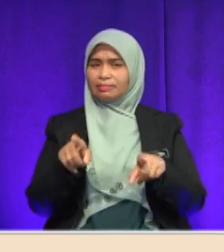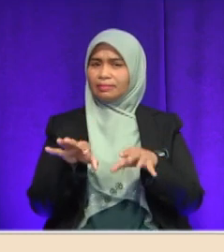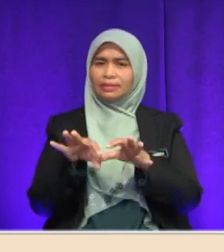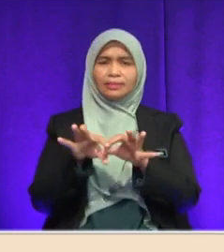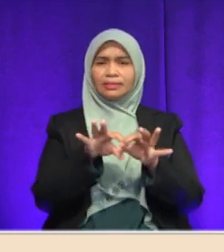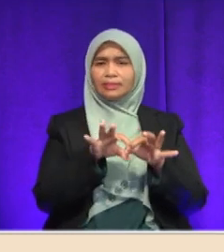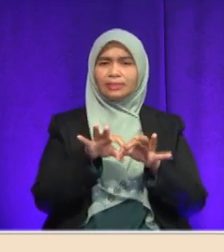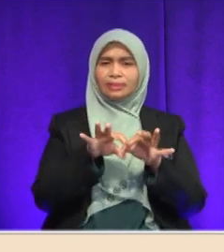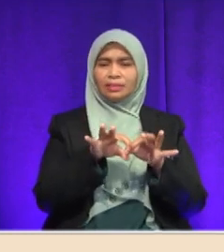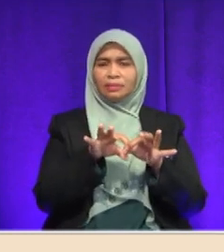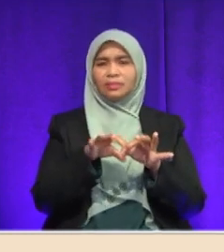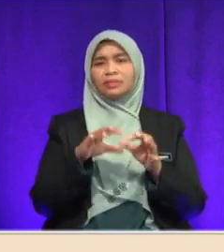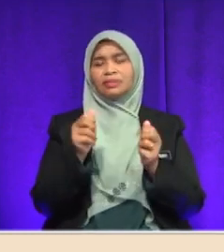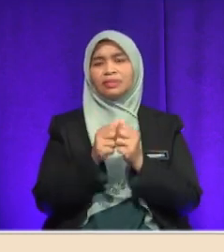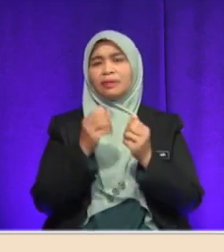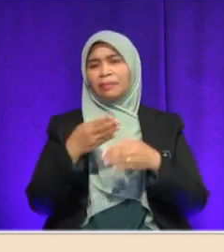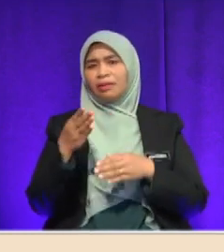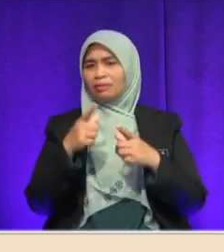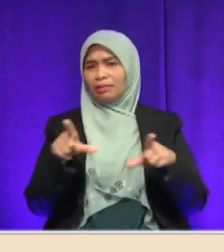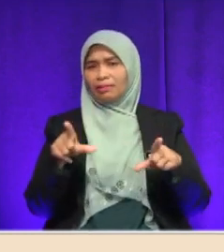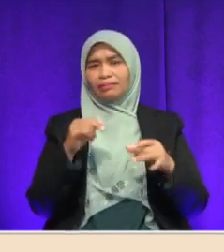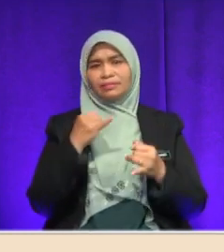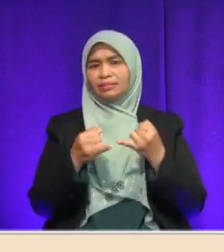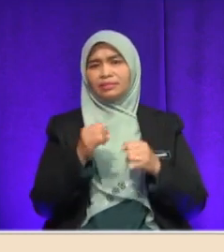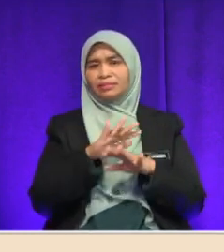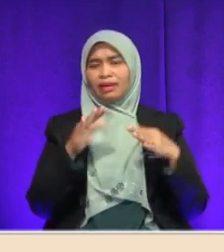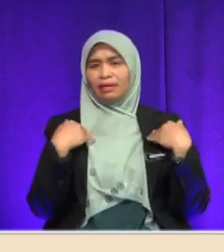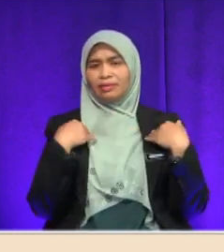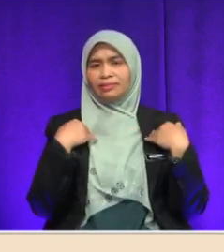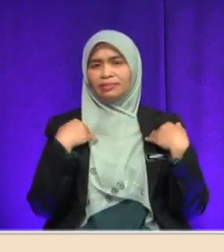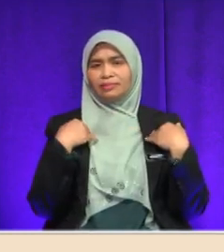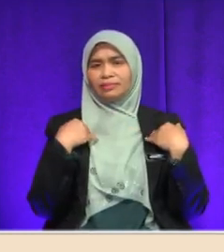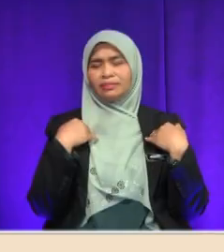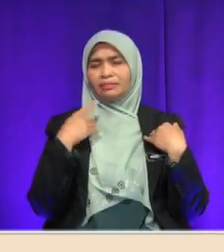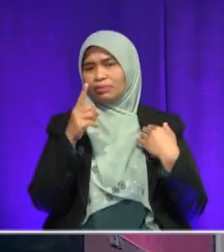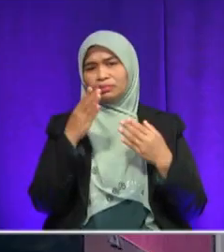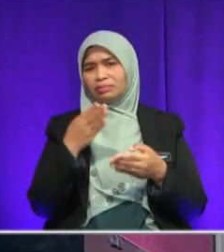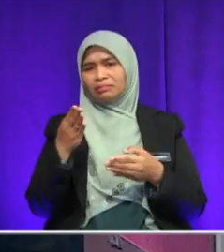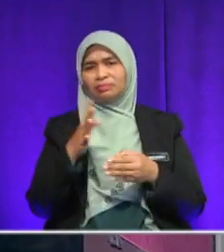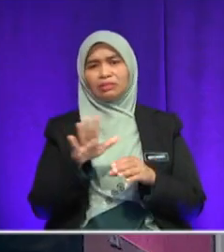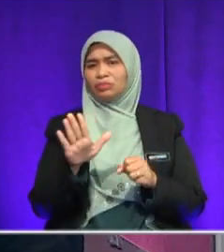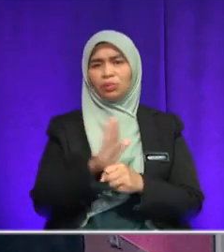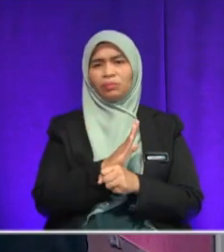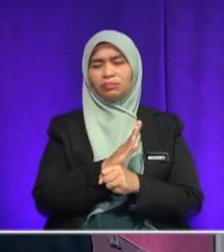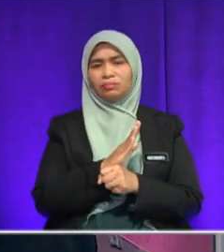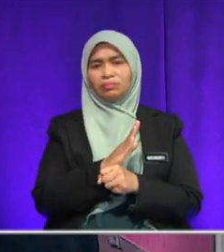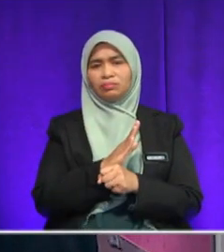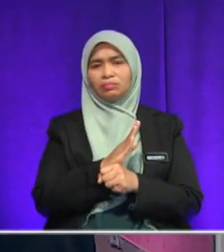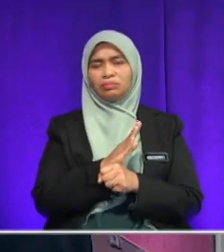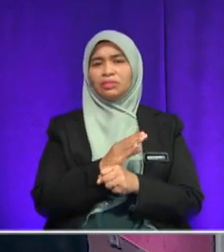lain. Jika tidak ada satu barang tersebut, barang lain tidak akan berfungsi. Nah, kalau barang